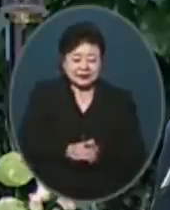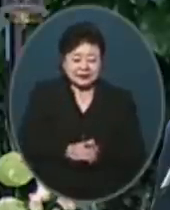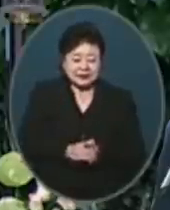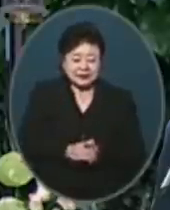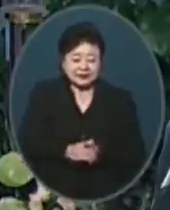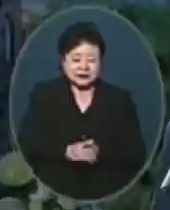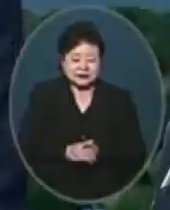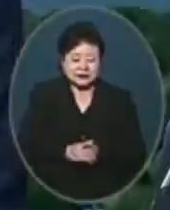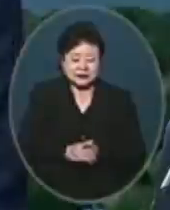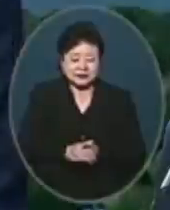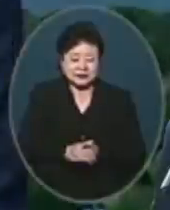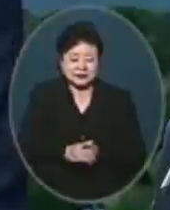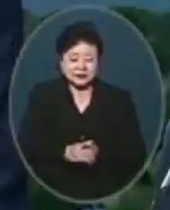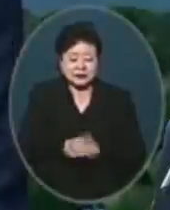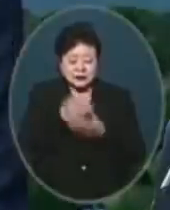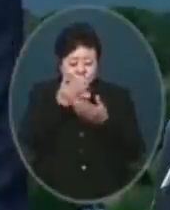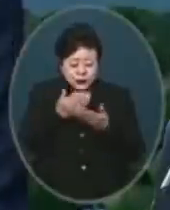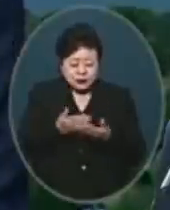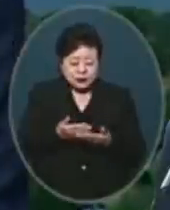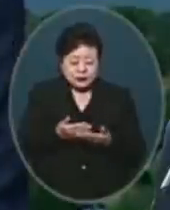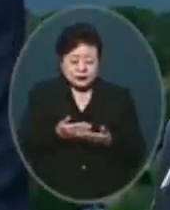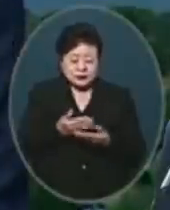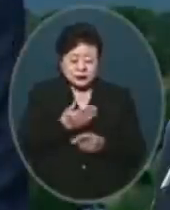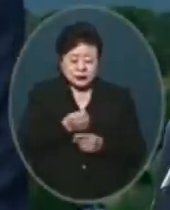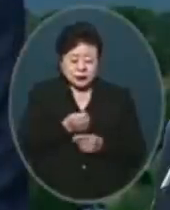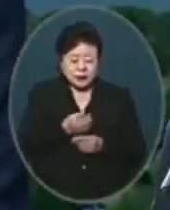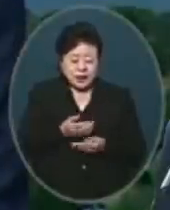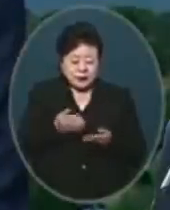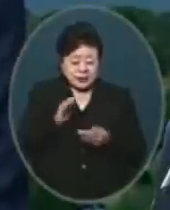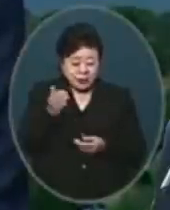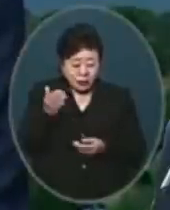되고 하나님이